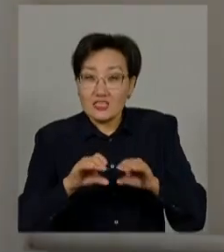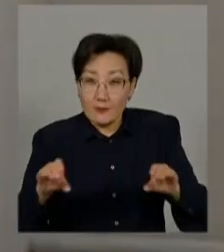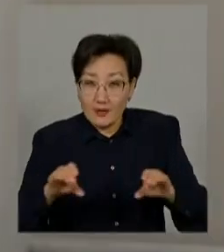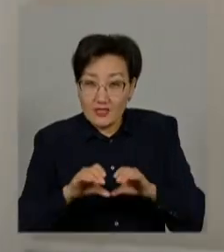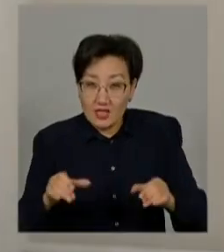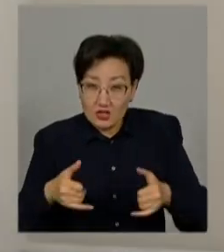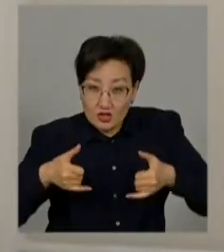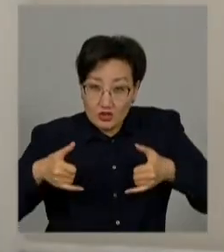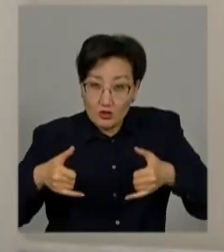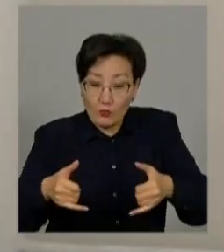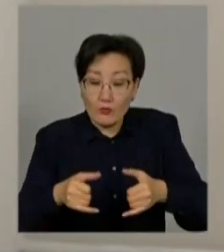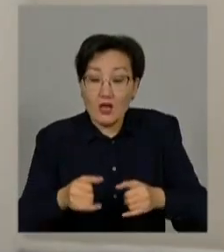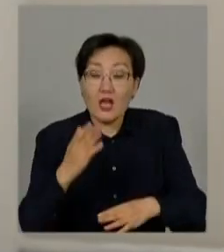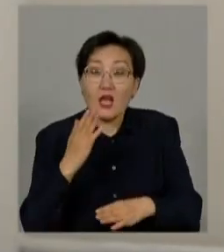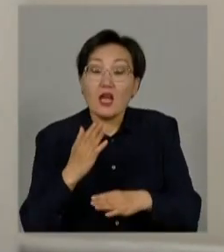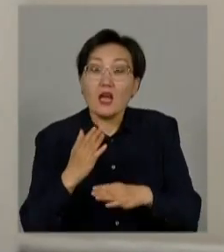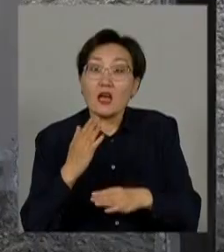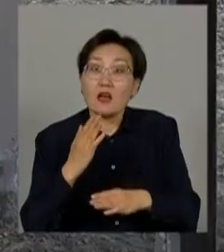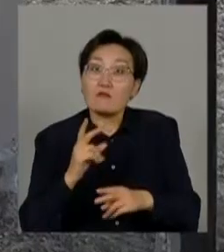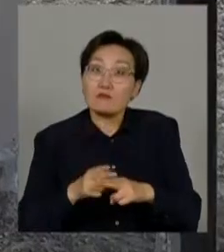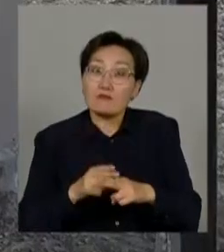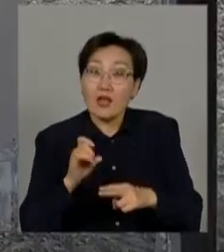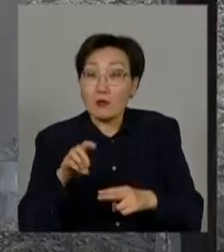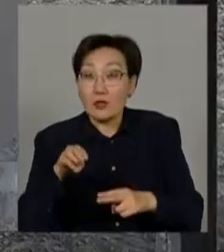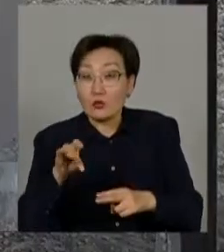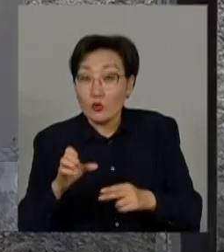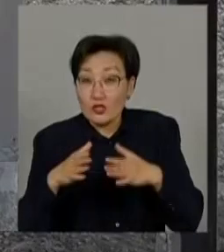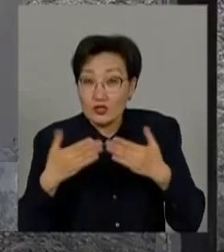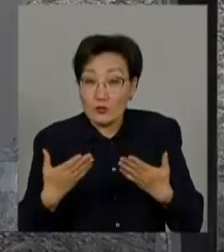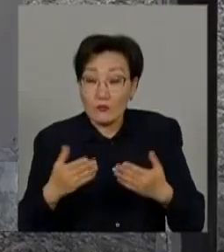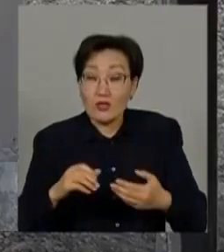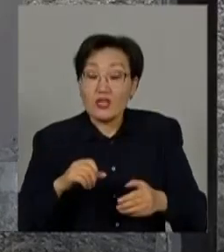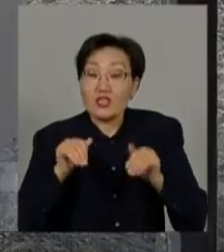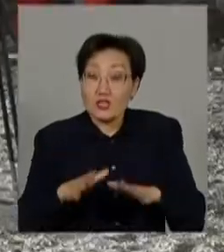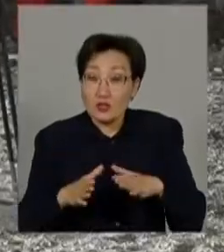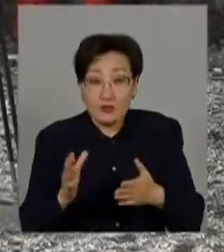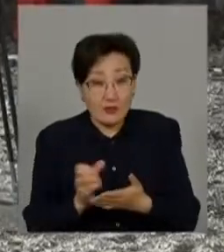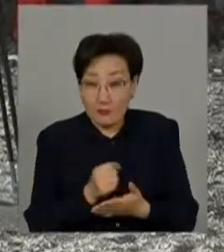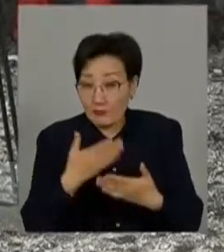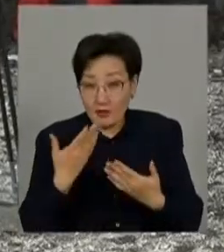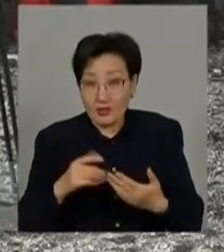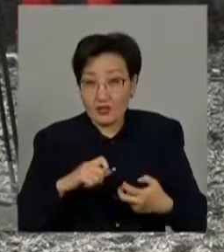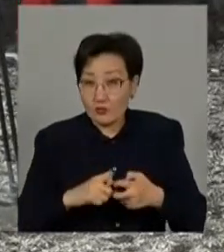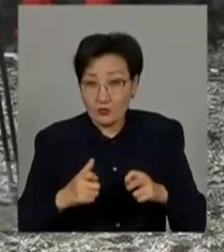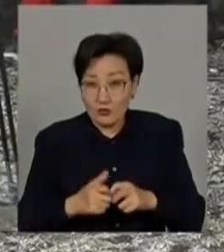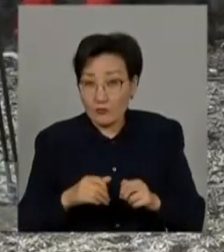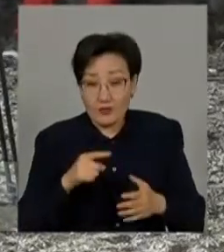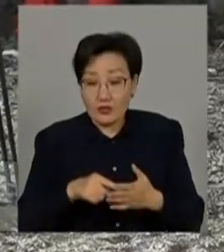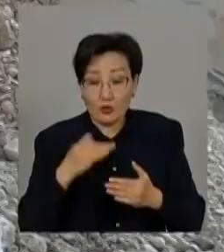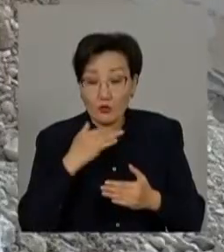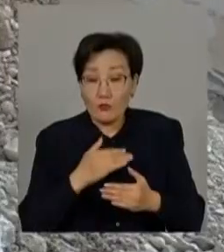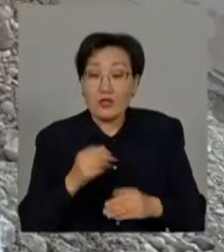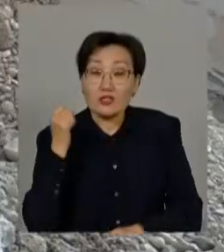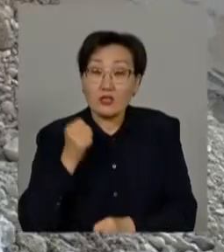Ал арматура мүлдем салынбаған. Шешуін таппай шиеленіскен мәселе көп мұнда. Ғимараттың алғашқы қабатын қайта бұзған